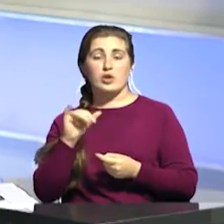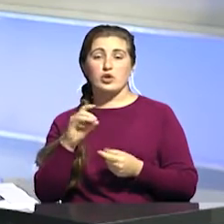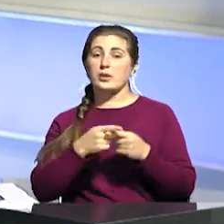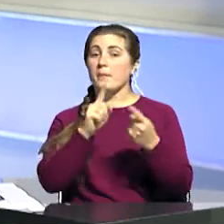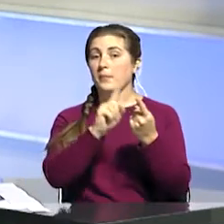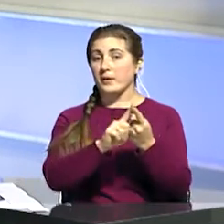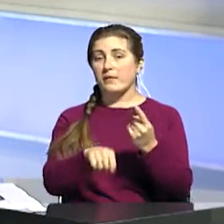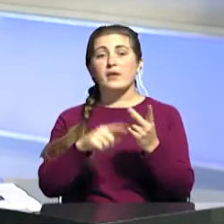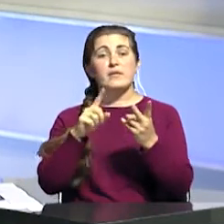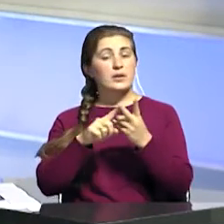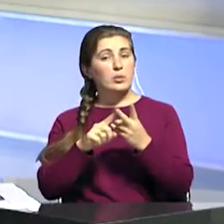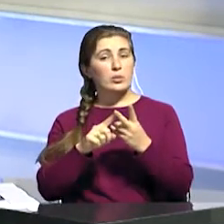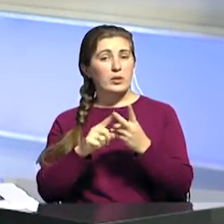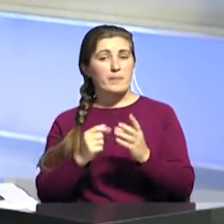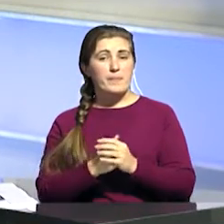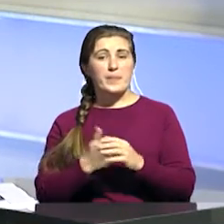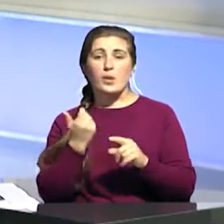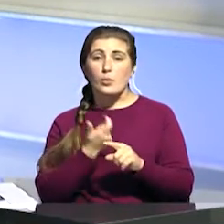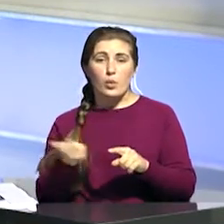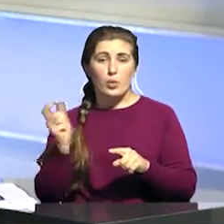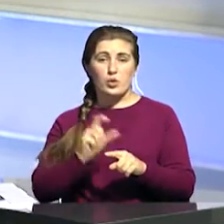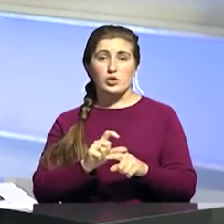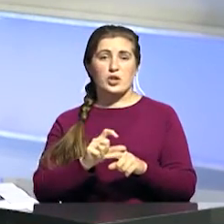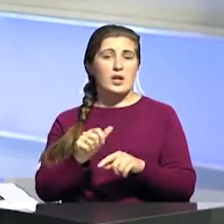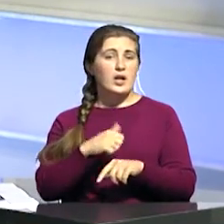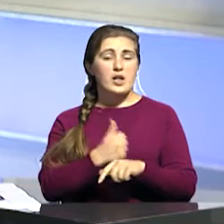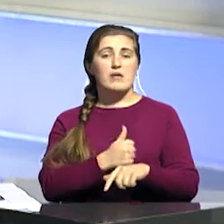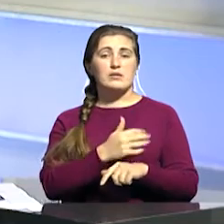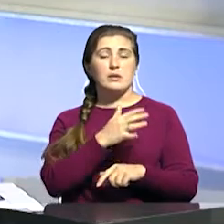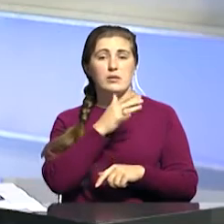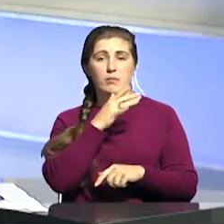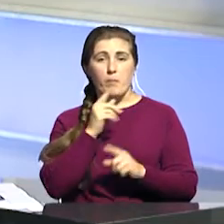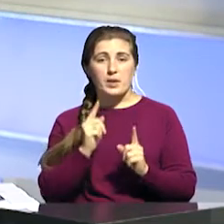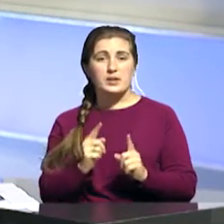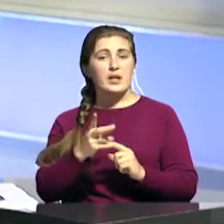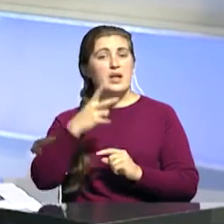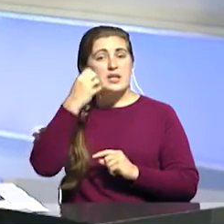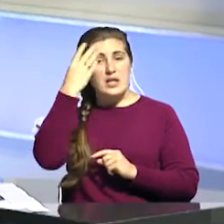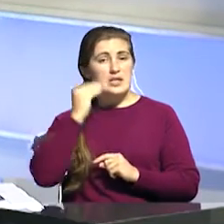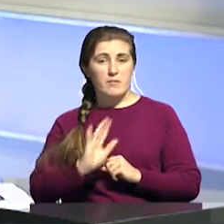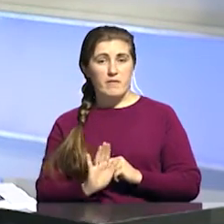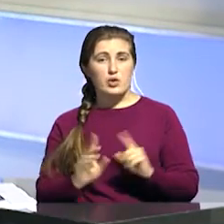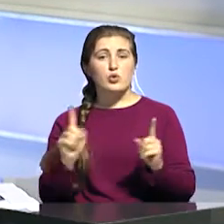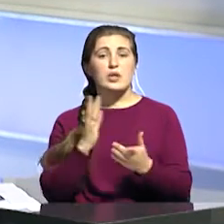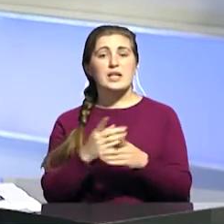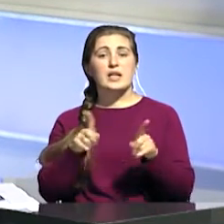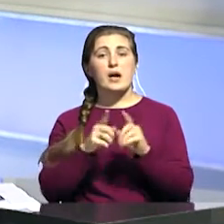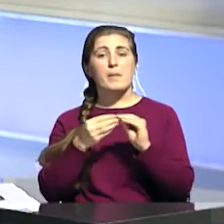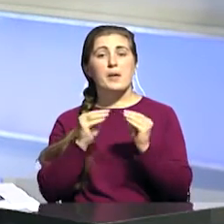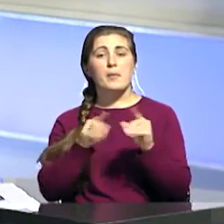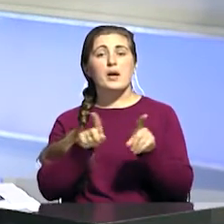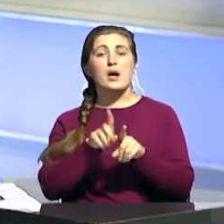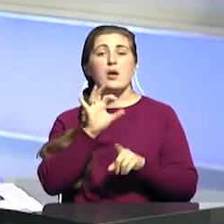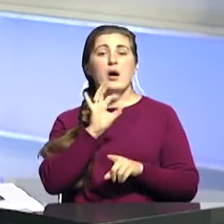А второе, очень главный момент, не забывать, что есть такая проблема, как